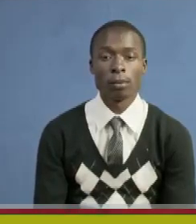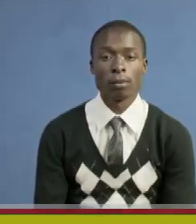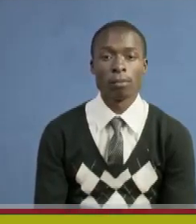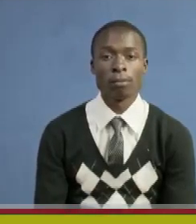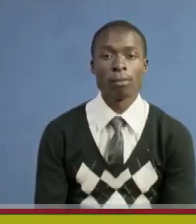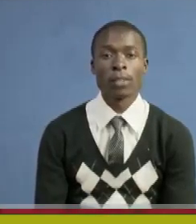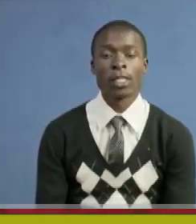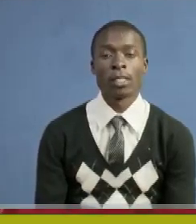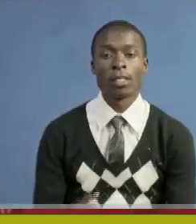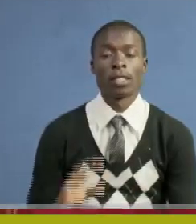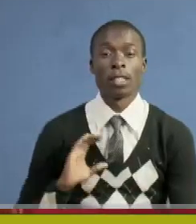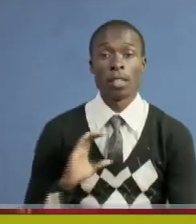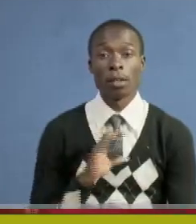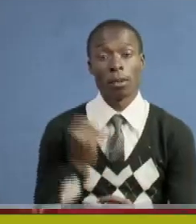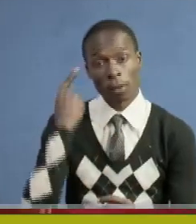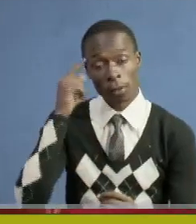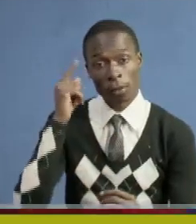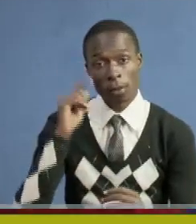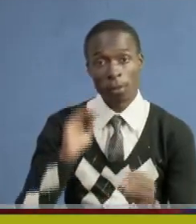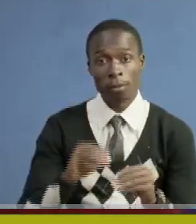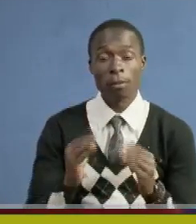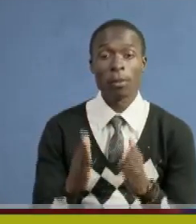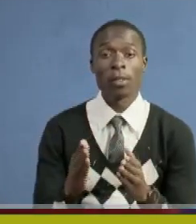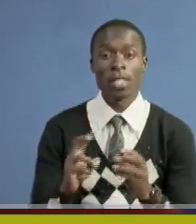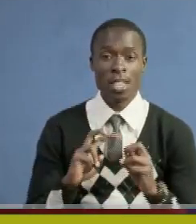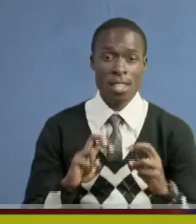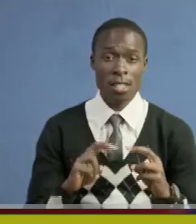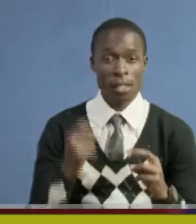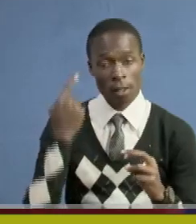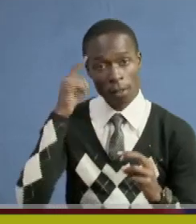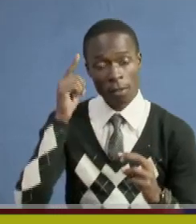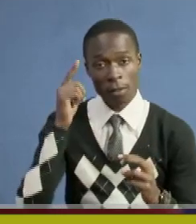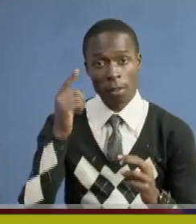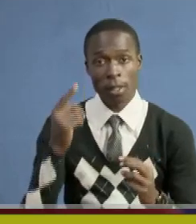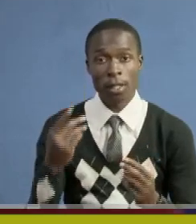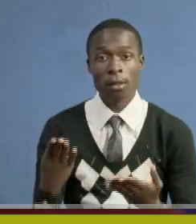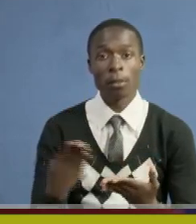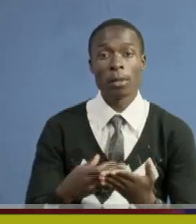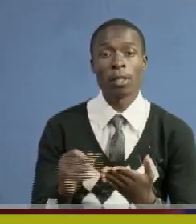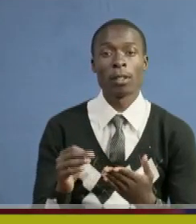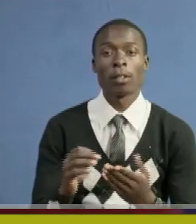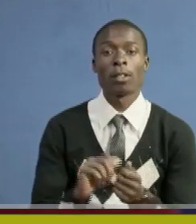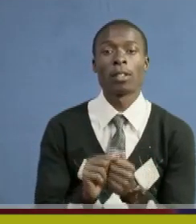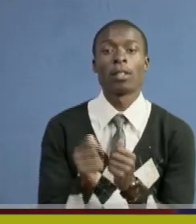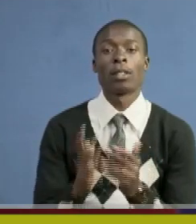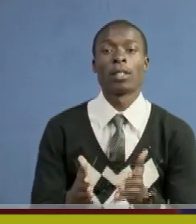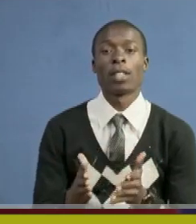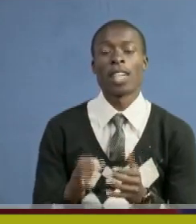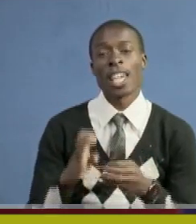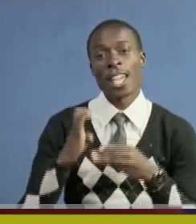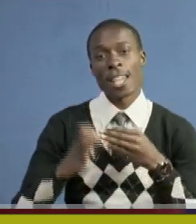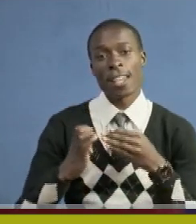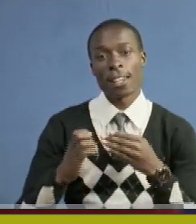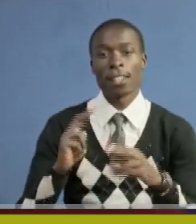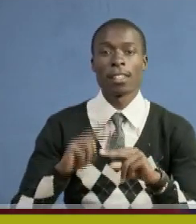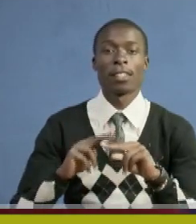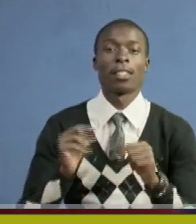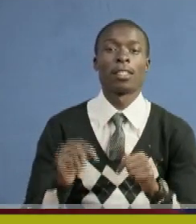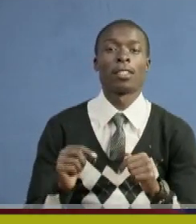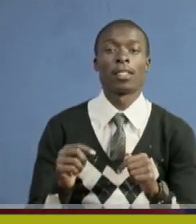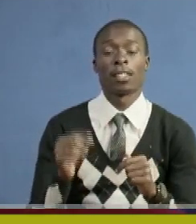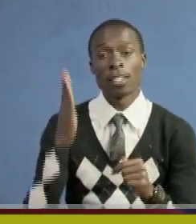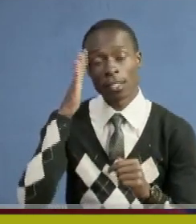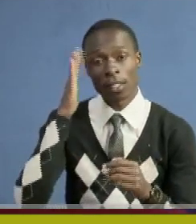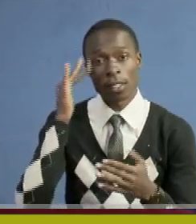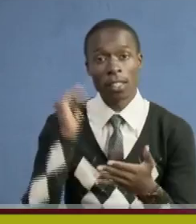Kamati ya seneti kuhusu kilimo iliyokuwa ikichunguza sakata uagizaji mahindi imekamilisha vikao vyake hii leo, huku ikibainika